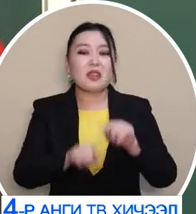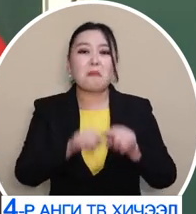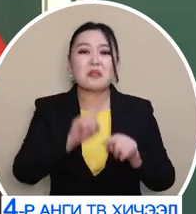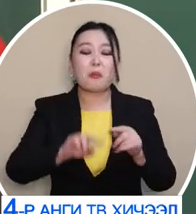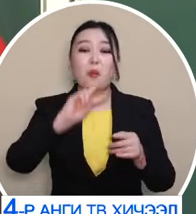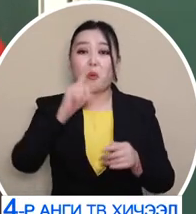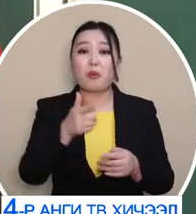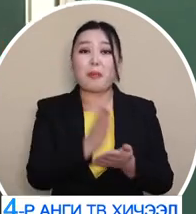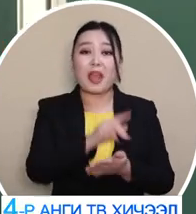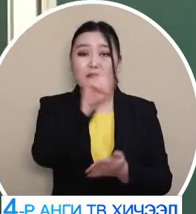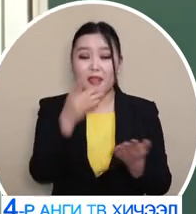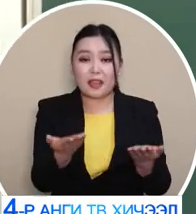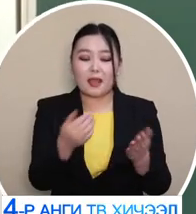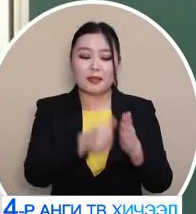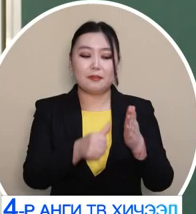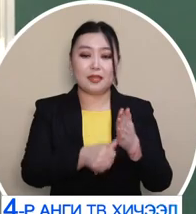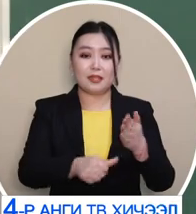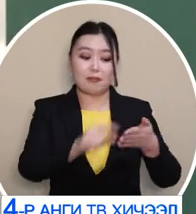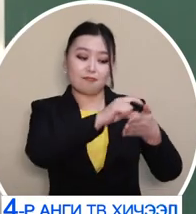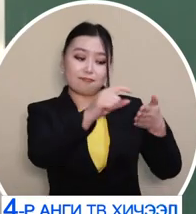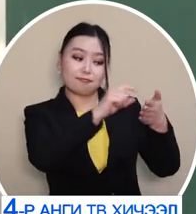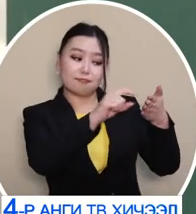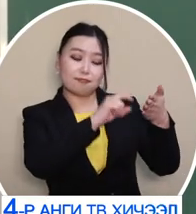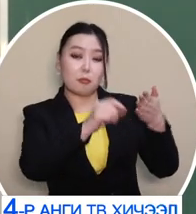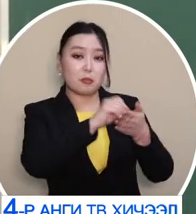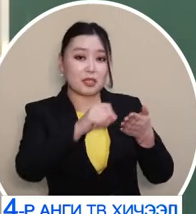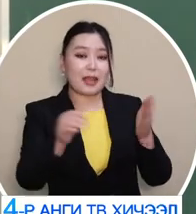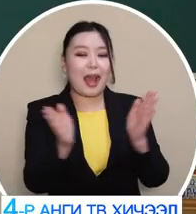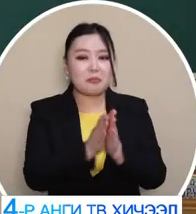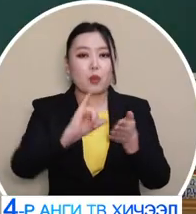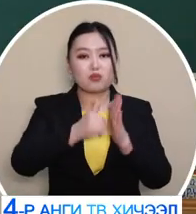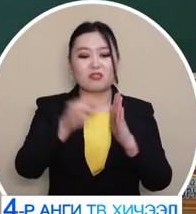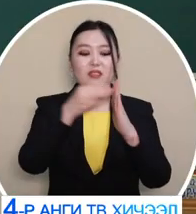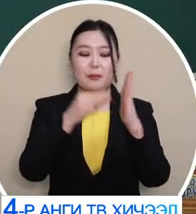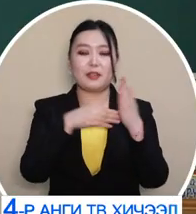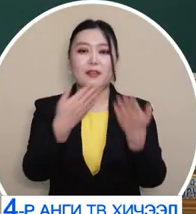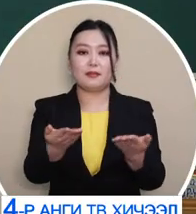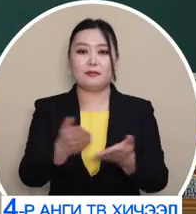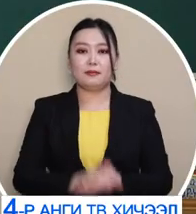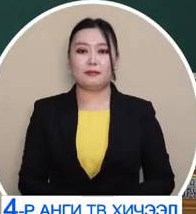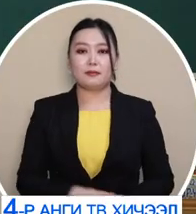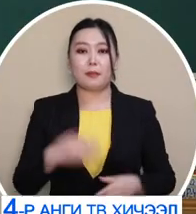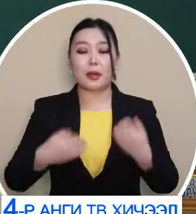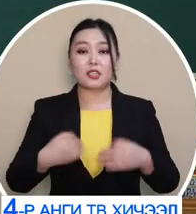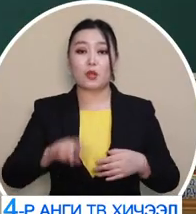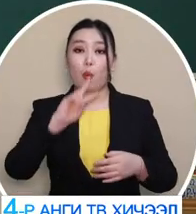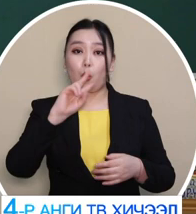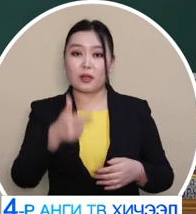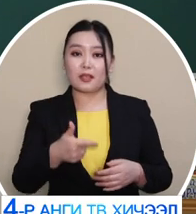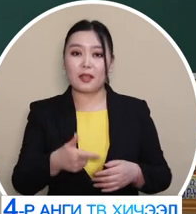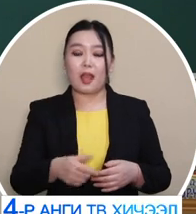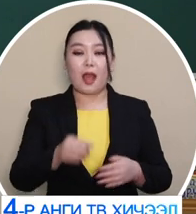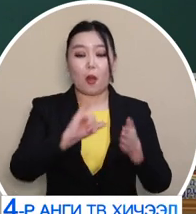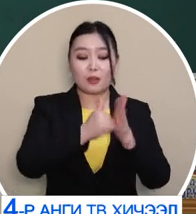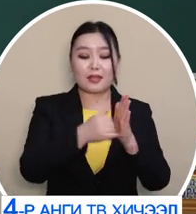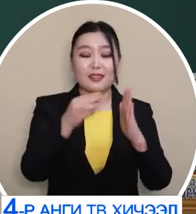байна вэ? Дэвтэртээ жигсаан бичээд хамтдаа утгыг нь тайлбарлая. За багш нь үгийн утгыг нь